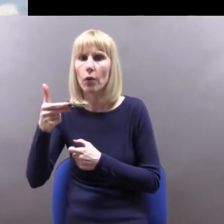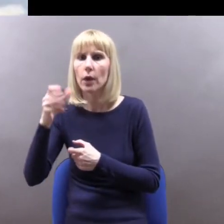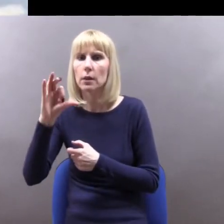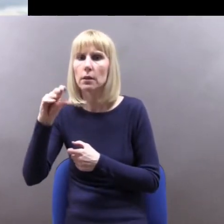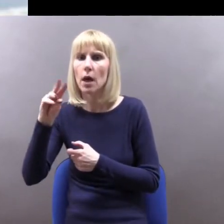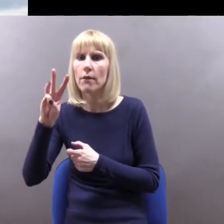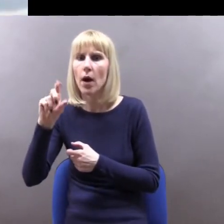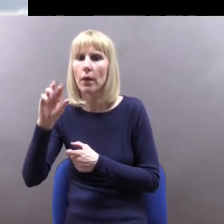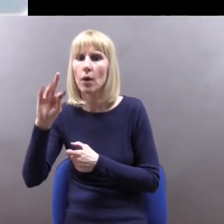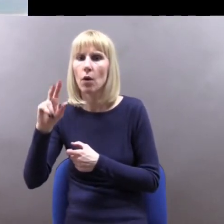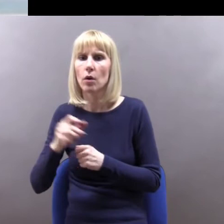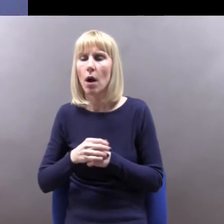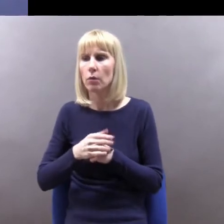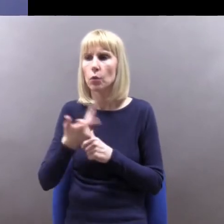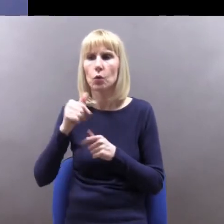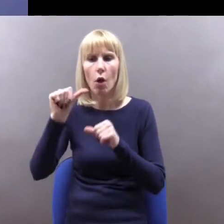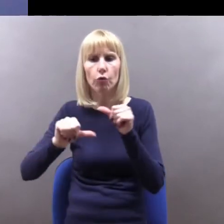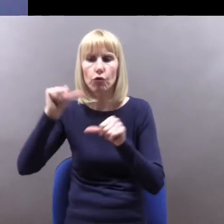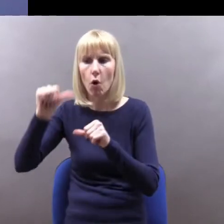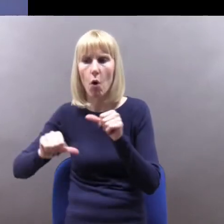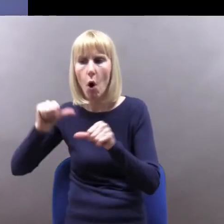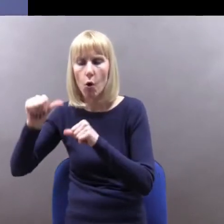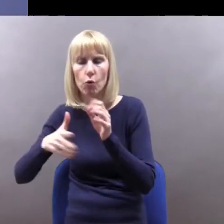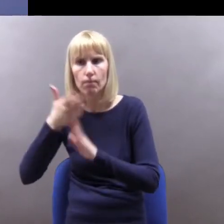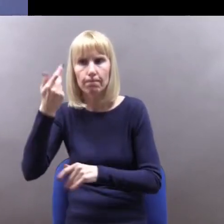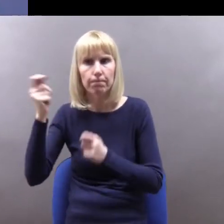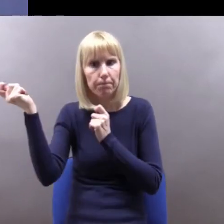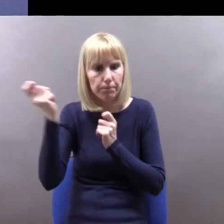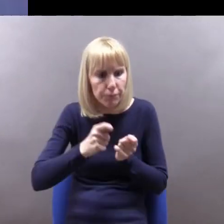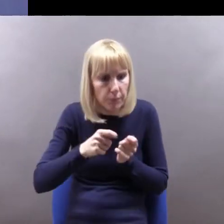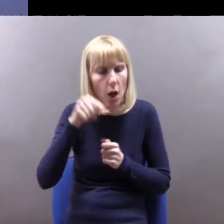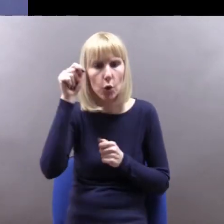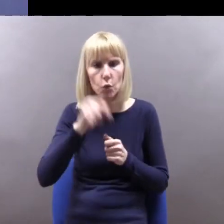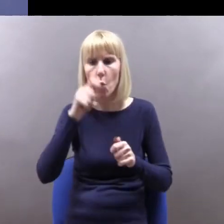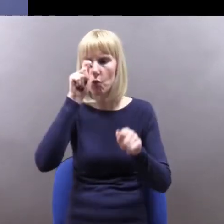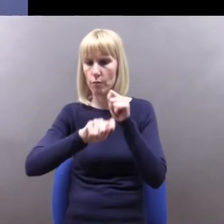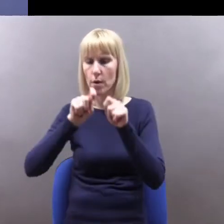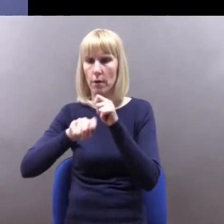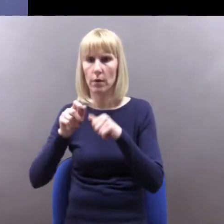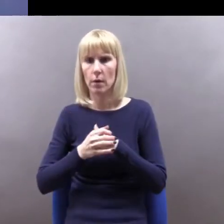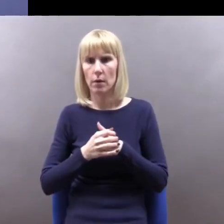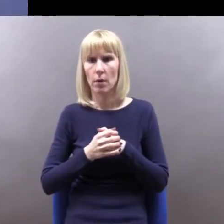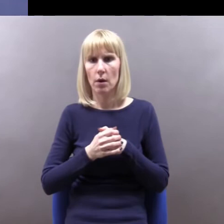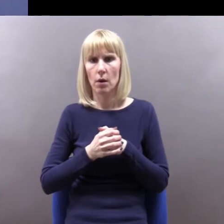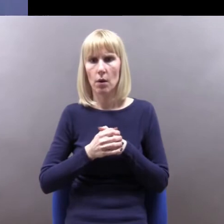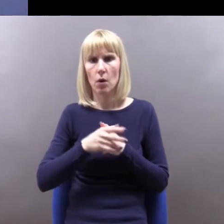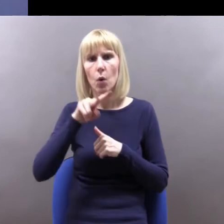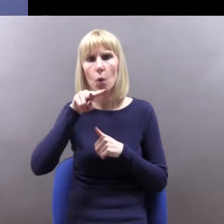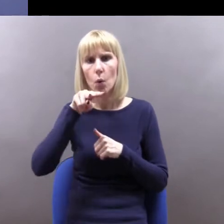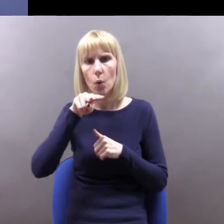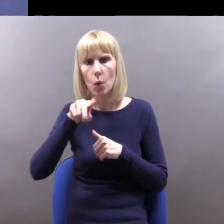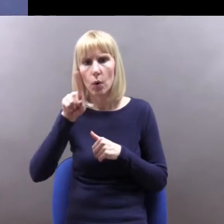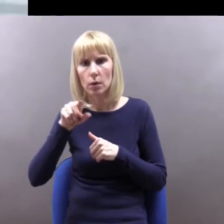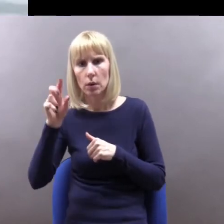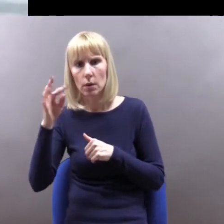który co roku przyjeżdża i ci sprawdza, czy ta twoja winda jest sprawna. Czyli Urząd Dozoru UDT, Urząd Dozoru